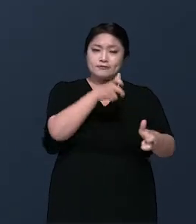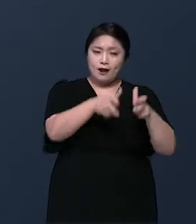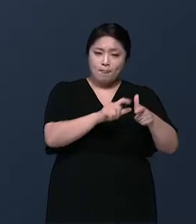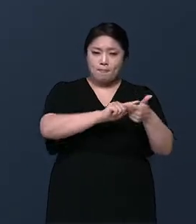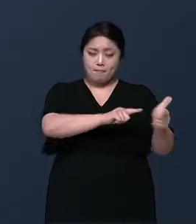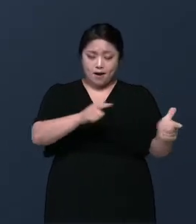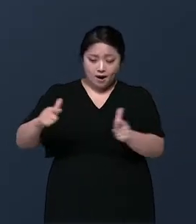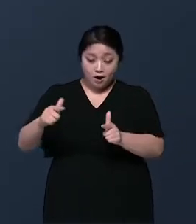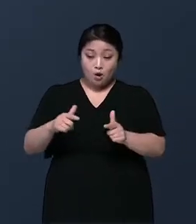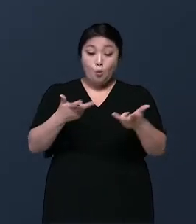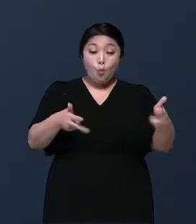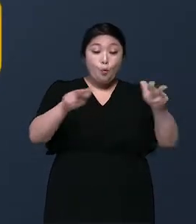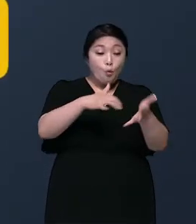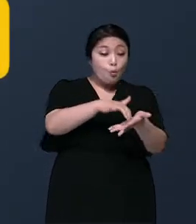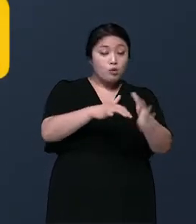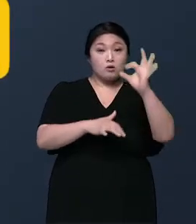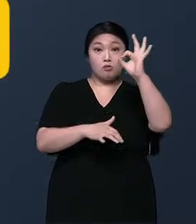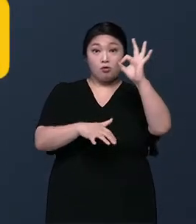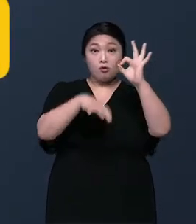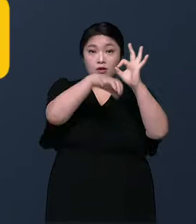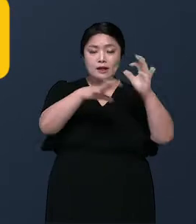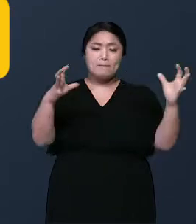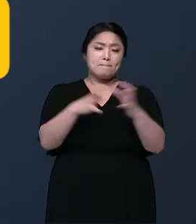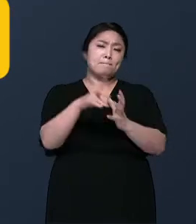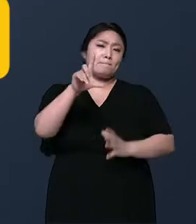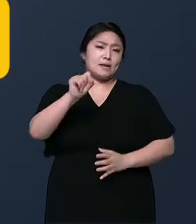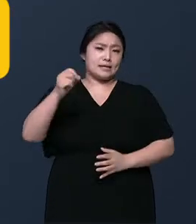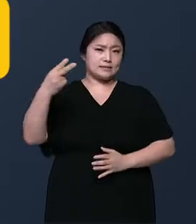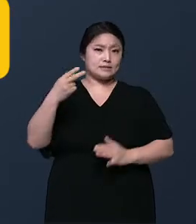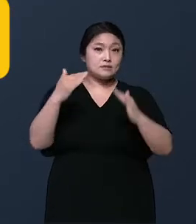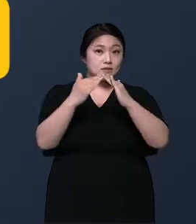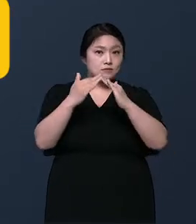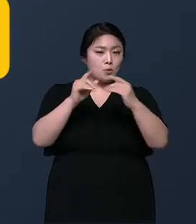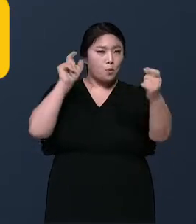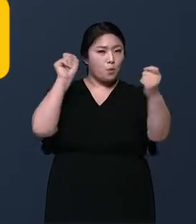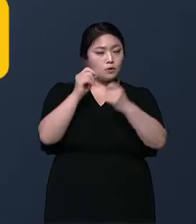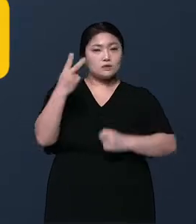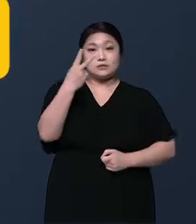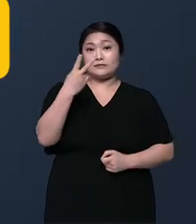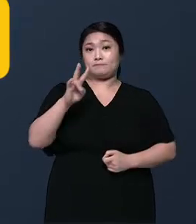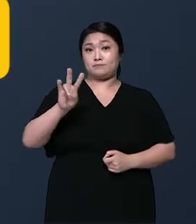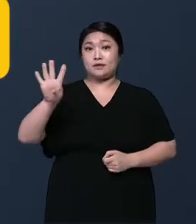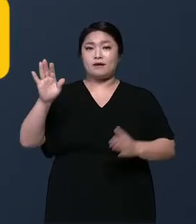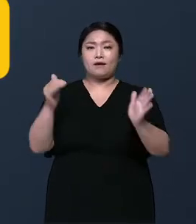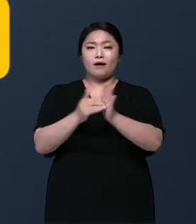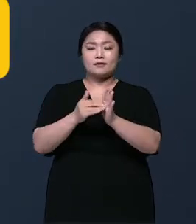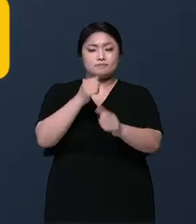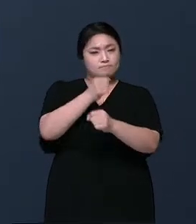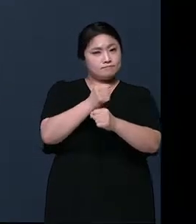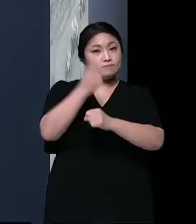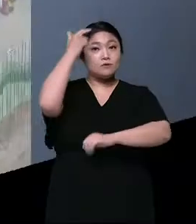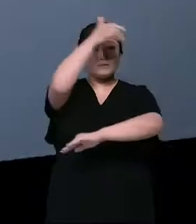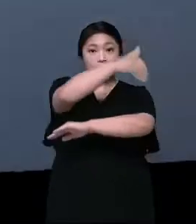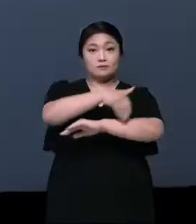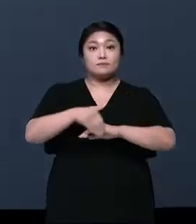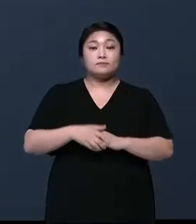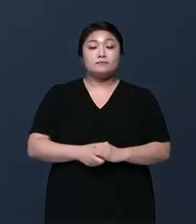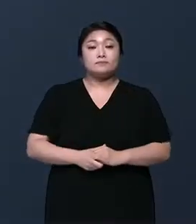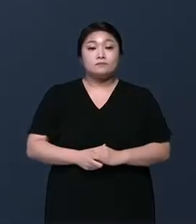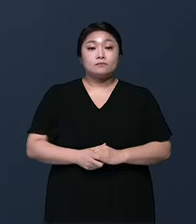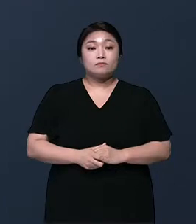송암 공원 등 10개 공원의 총 만 2천여 세대가 오는 2024년까지 공급될 예정입니다